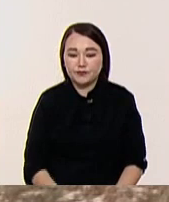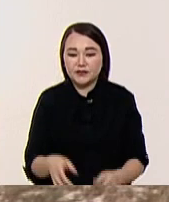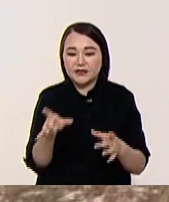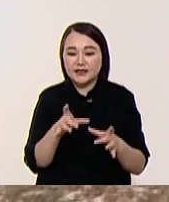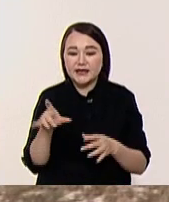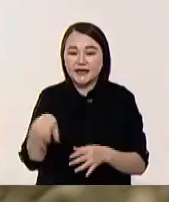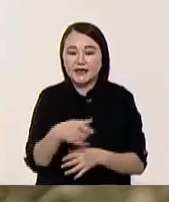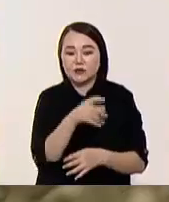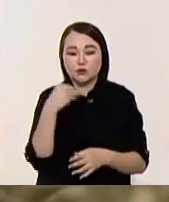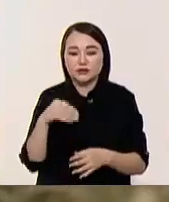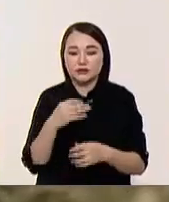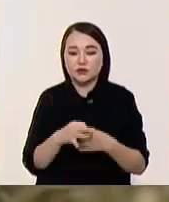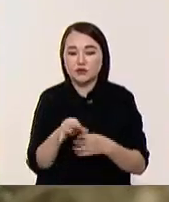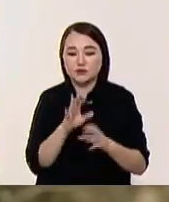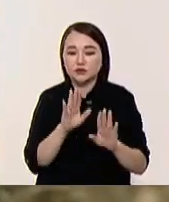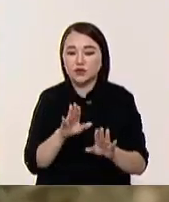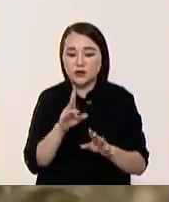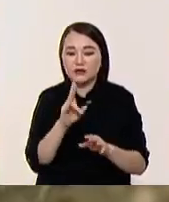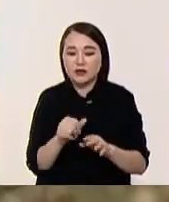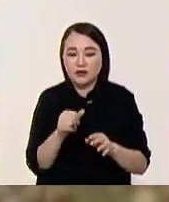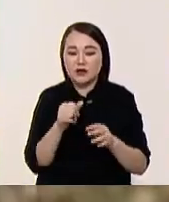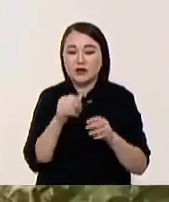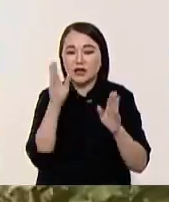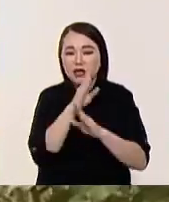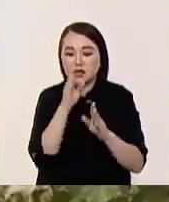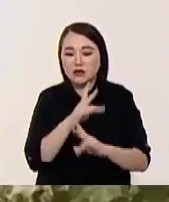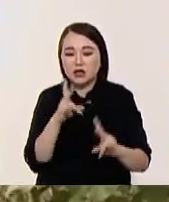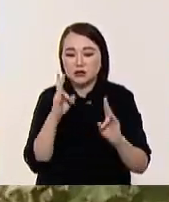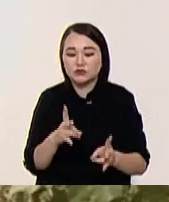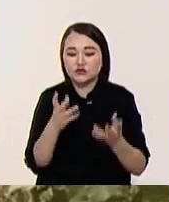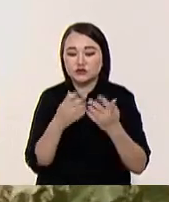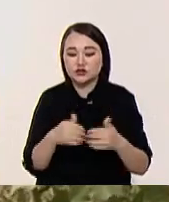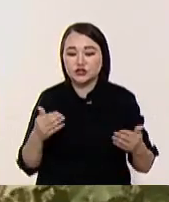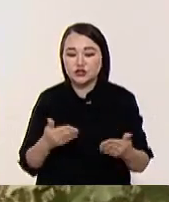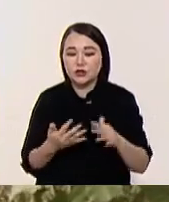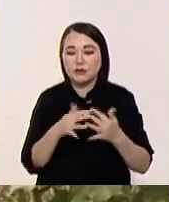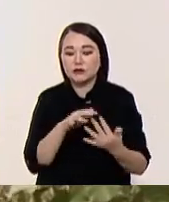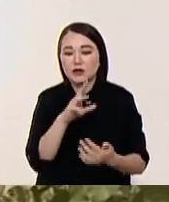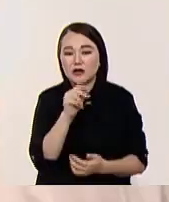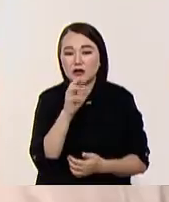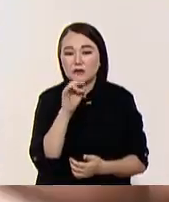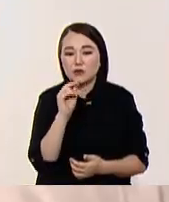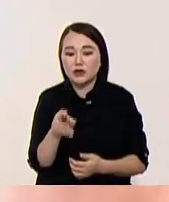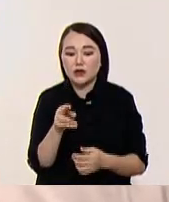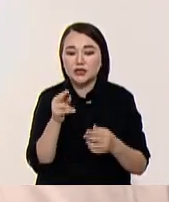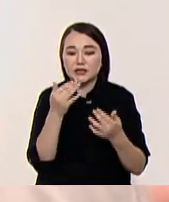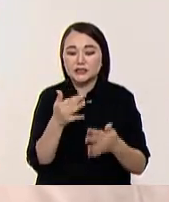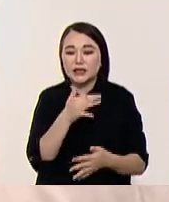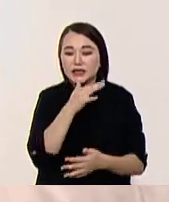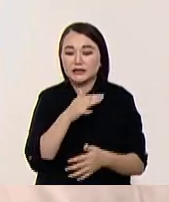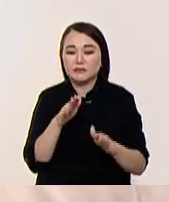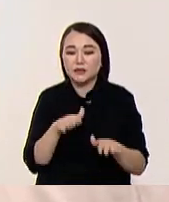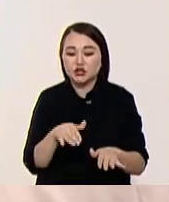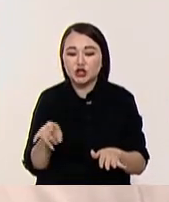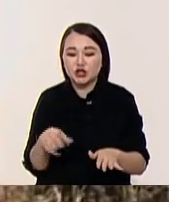Реки Туркестанской области и не только на грани экологической катастрофы, считают жители поселка Карабулак. Дело в том, что уже несколько лет в